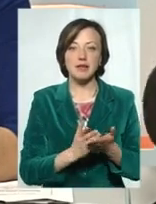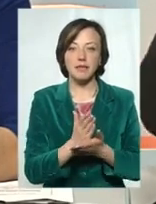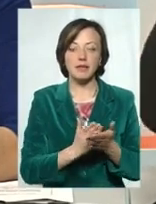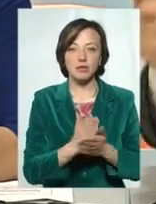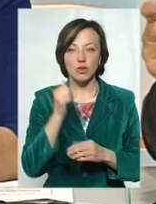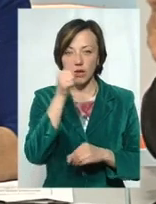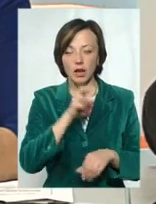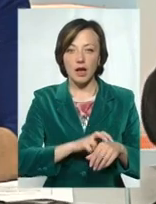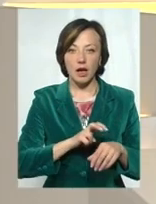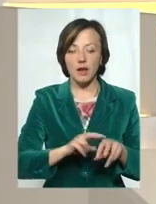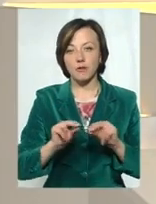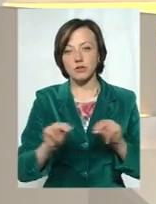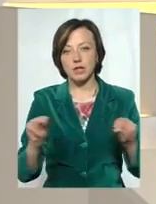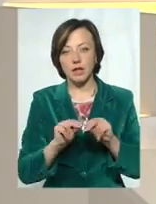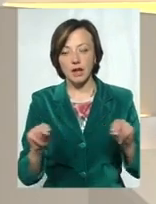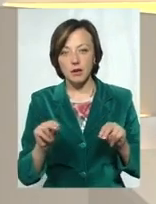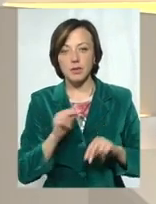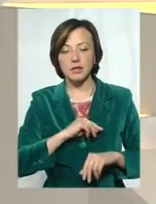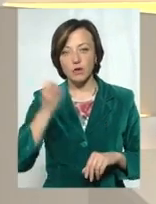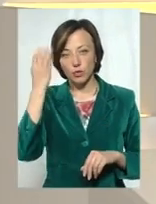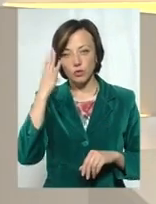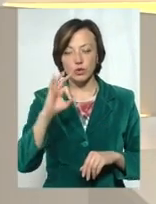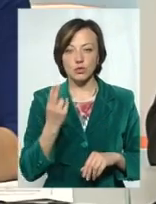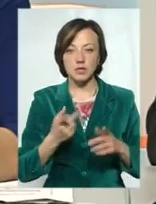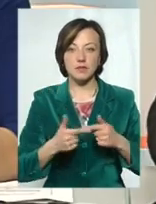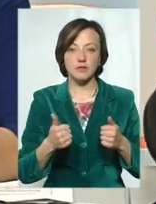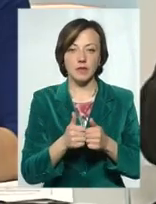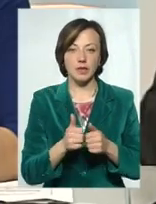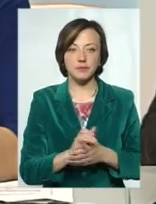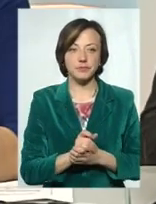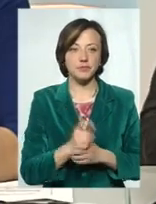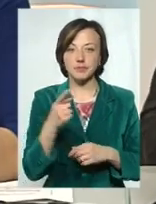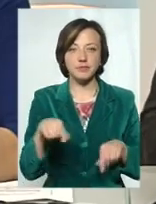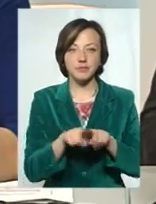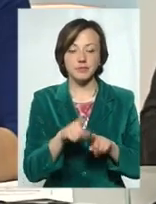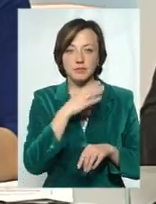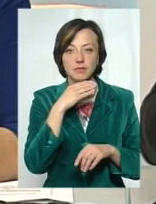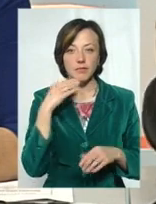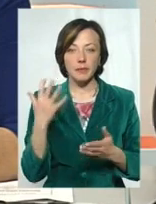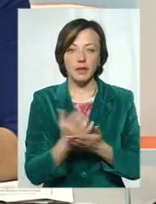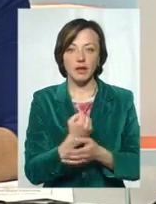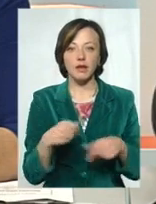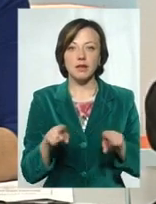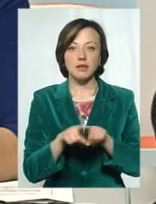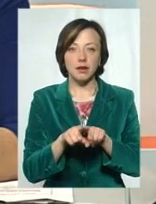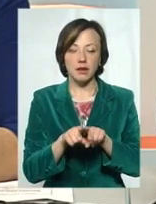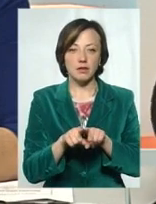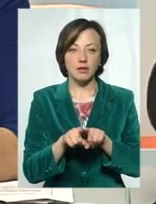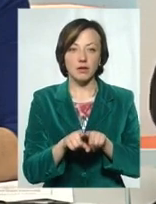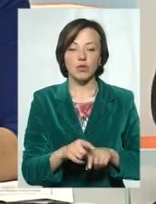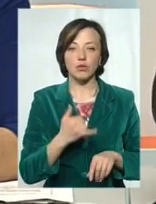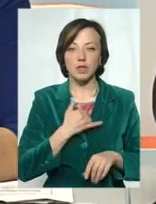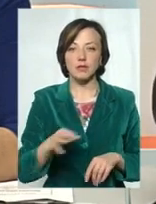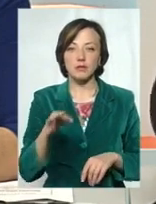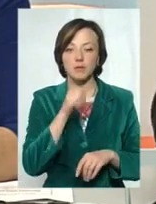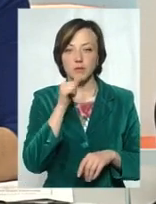лікарям, тим же вчителям, працівникам культури, соціальної сфери. Їх не так багато виходить. Вони вже так обставили. От у нас в області в